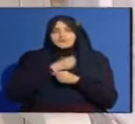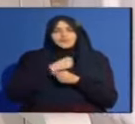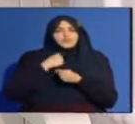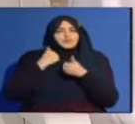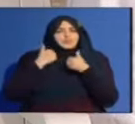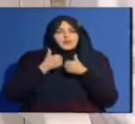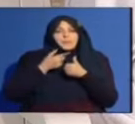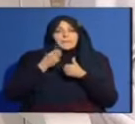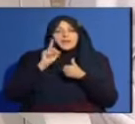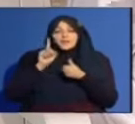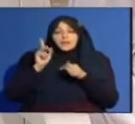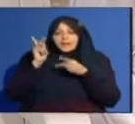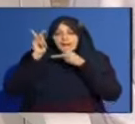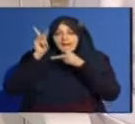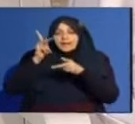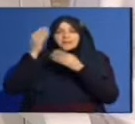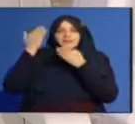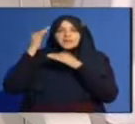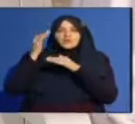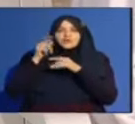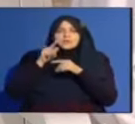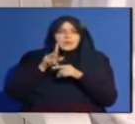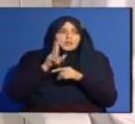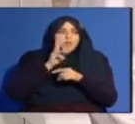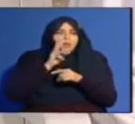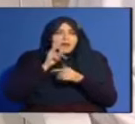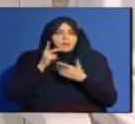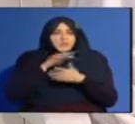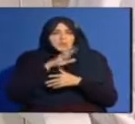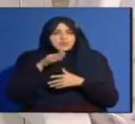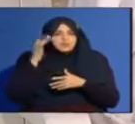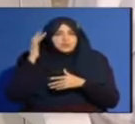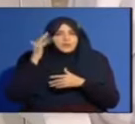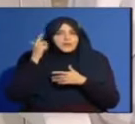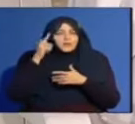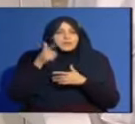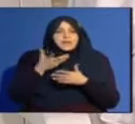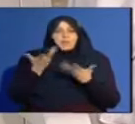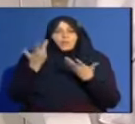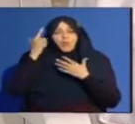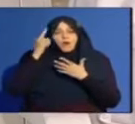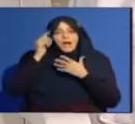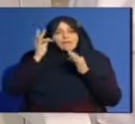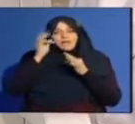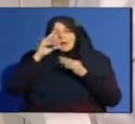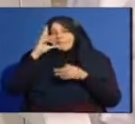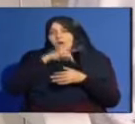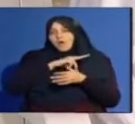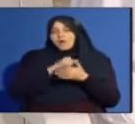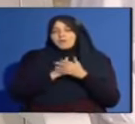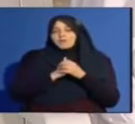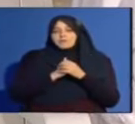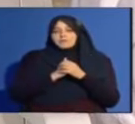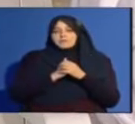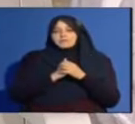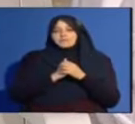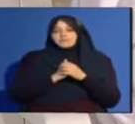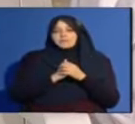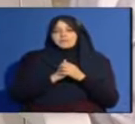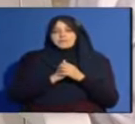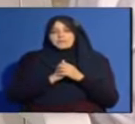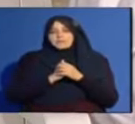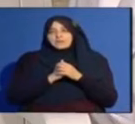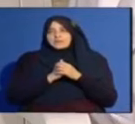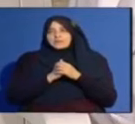هو وجد هذا الانشغال قائما هناك. نعم. باش ذكرت هذا باش نقول ب 25 سنة طبعا الموت